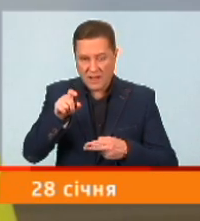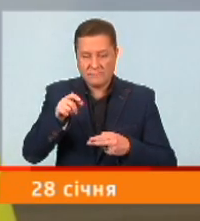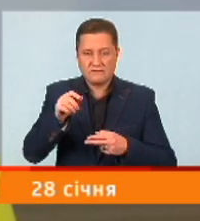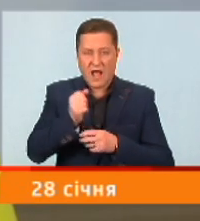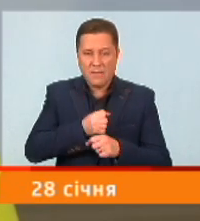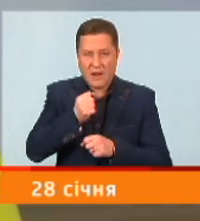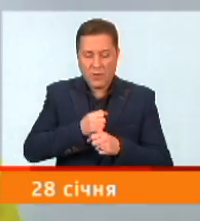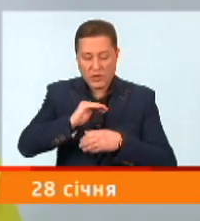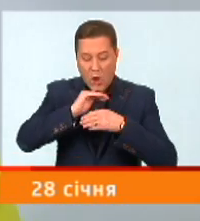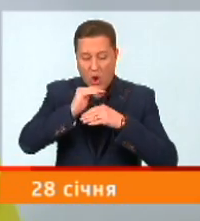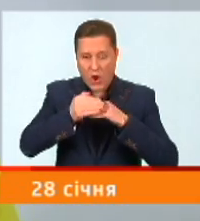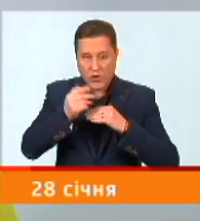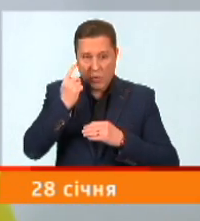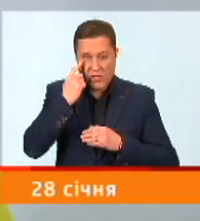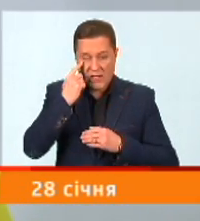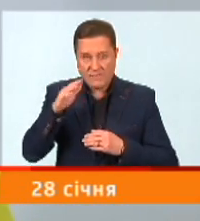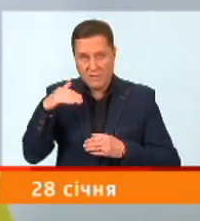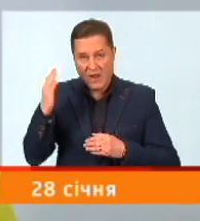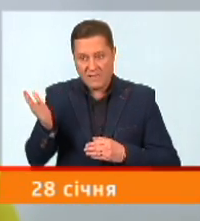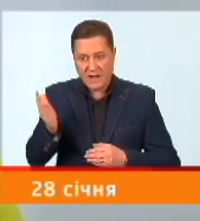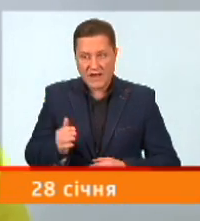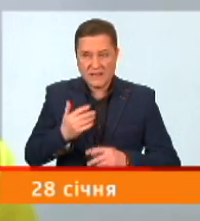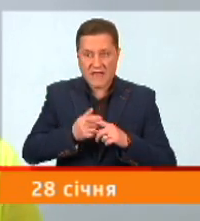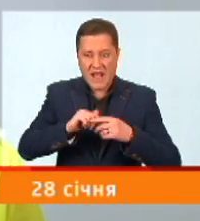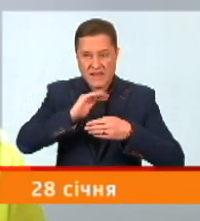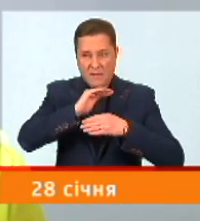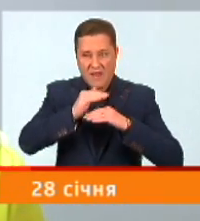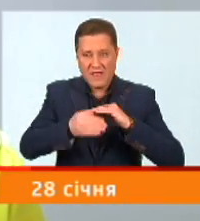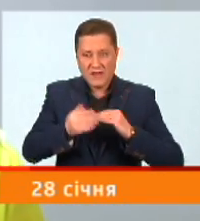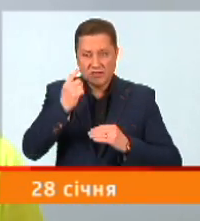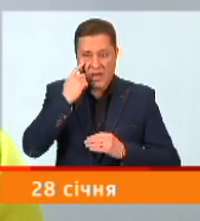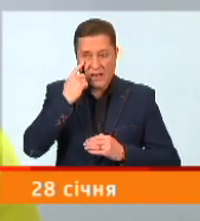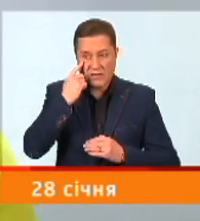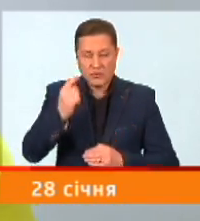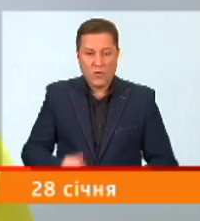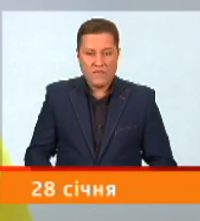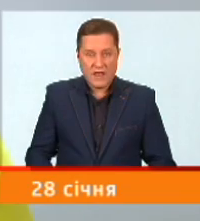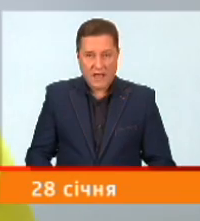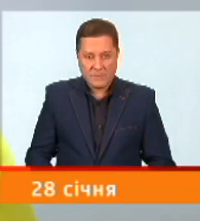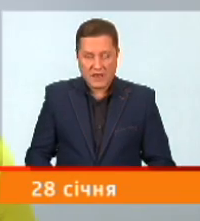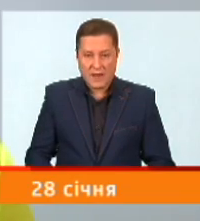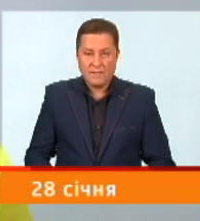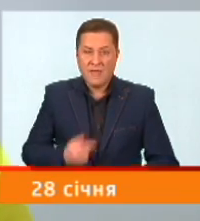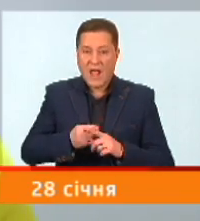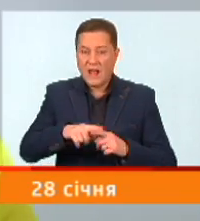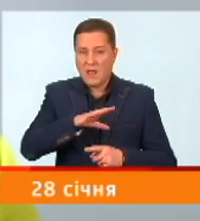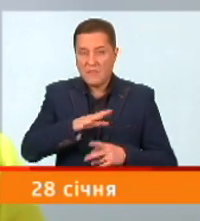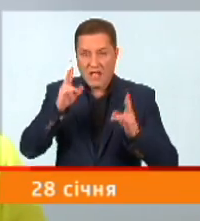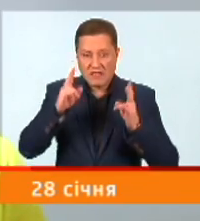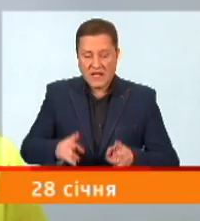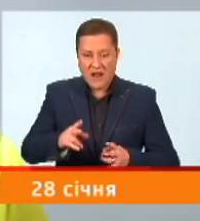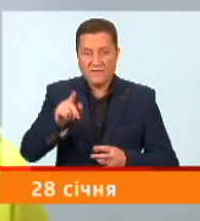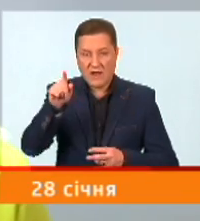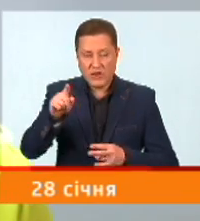кон'юктиви правого глаза. Кон'юктива – це оболочка, поверхностна оболочка глазного яблука. Це, тобто, була травма, тобто її